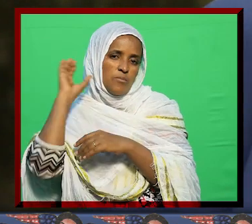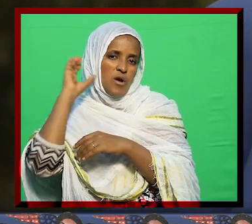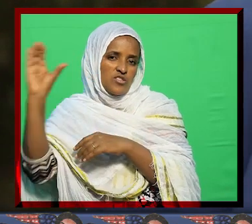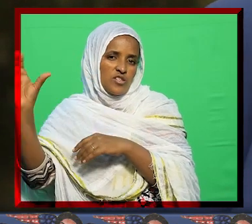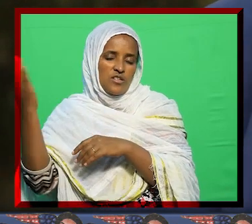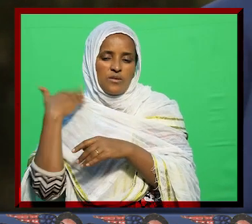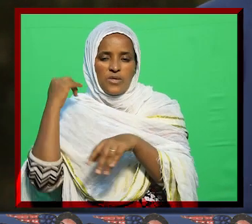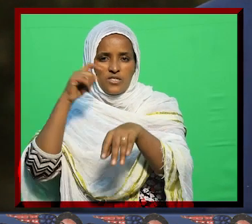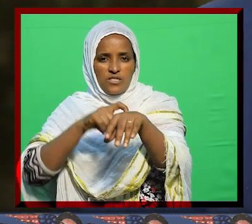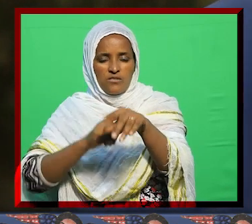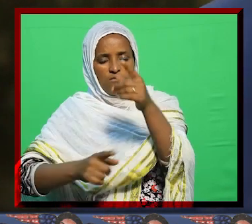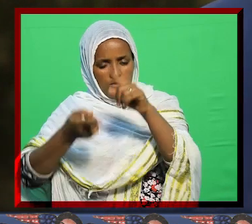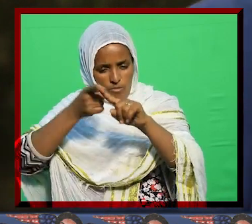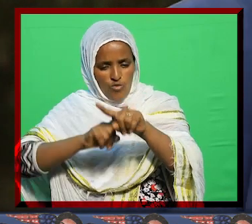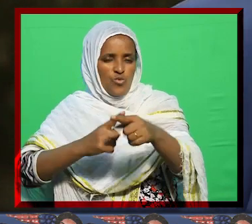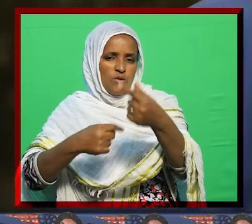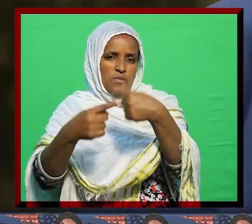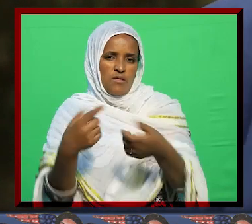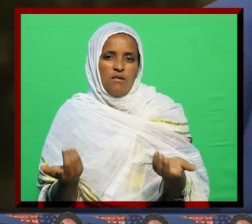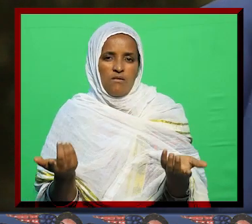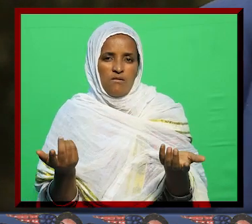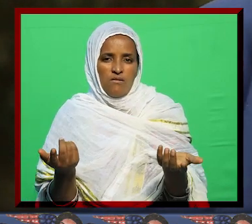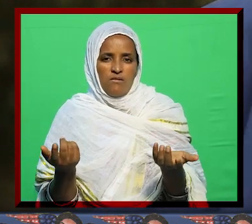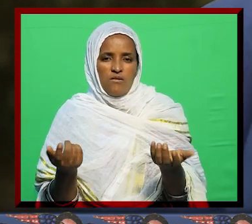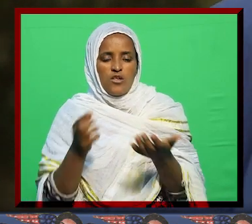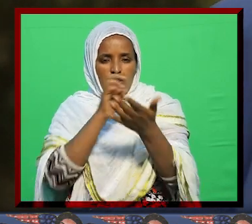ነገር ተደማጭነት የነበራትን ጊዜ ይመጣል።